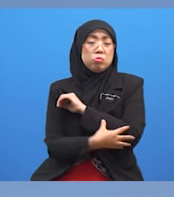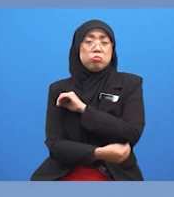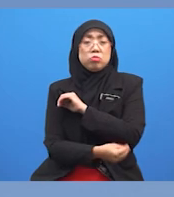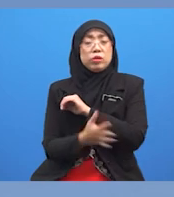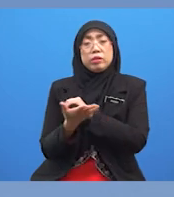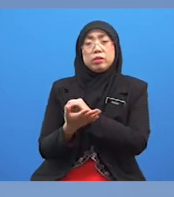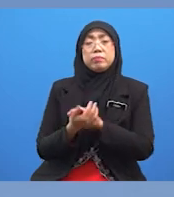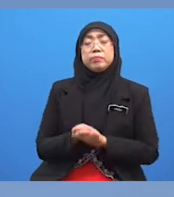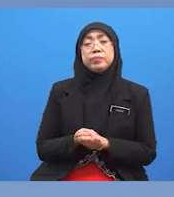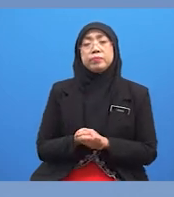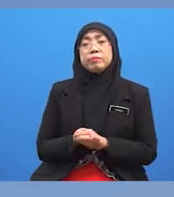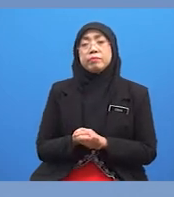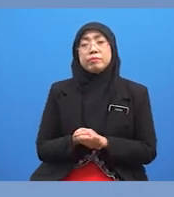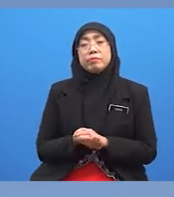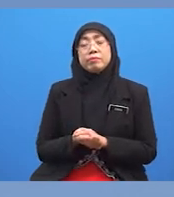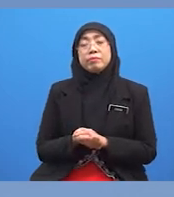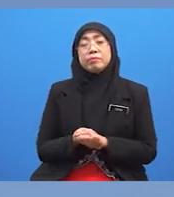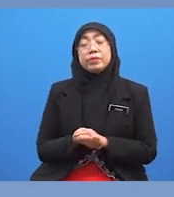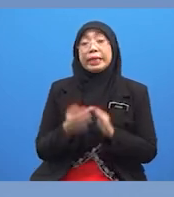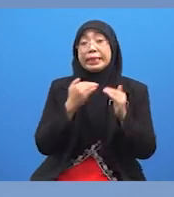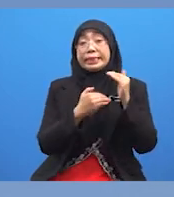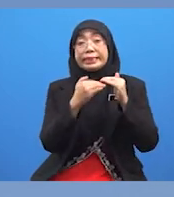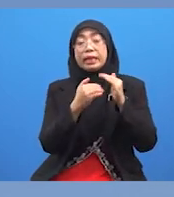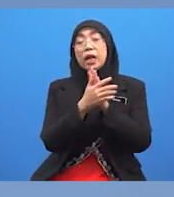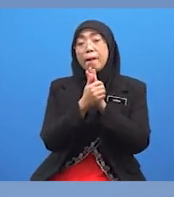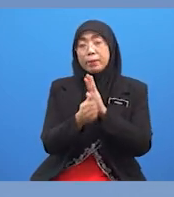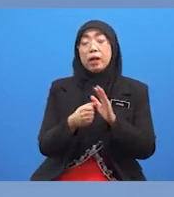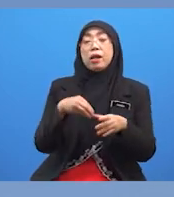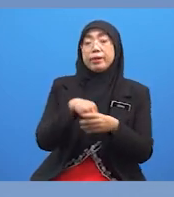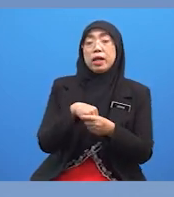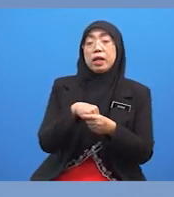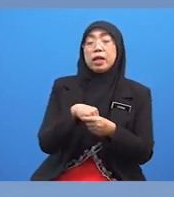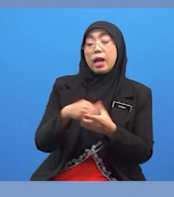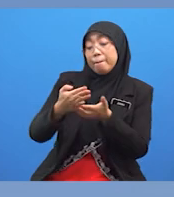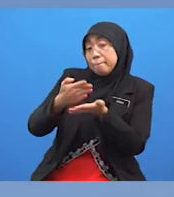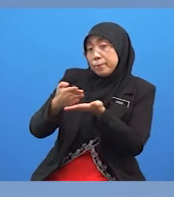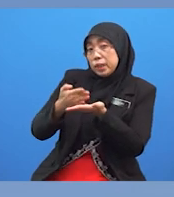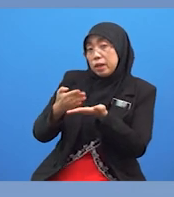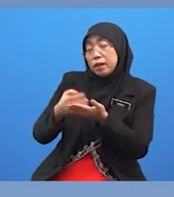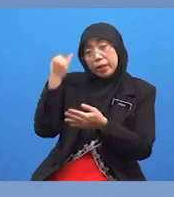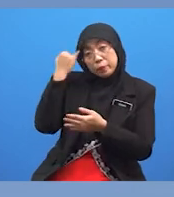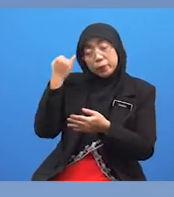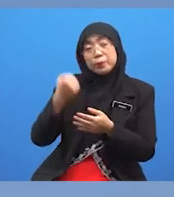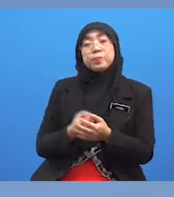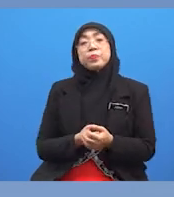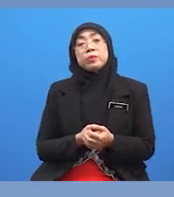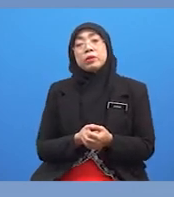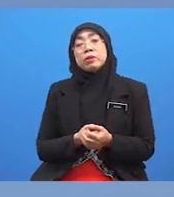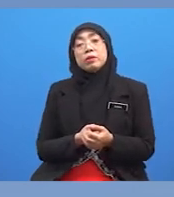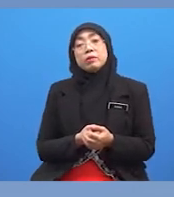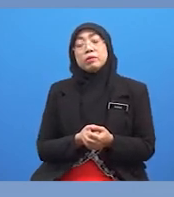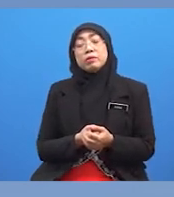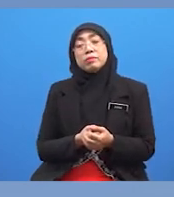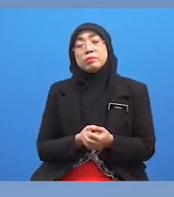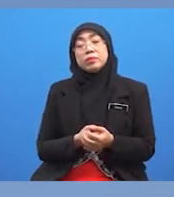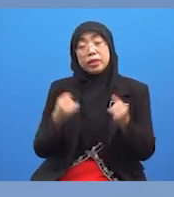kemiskinan. Ketiga, meningkatkan kemahiran dalam sesuatu bidang. Yang keempat, melahirkan insan